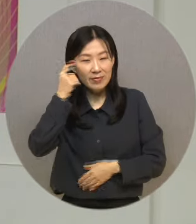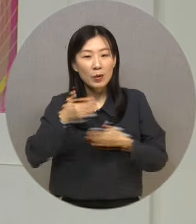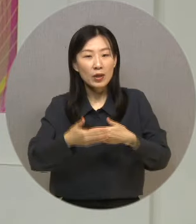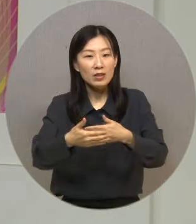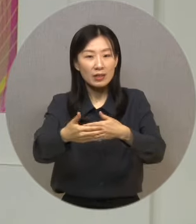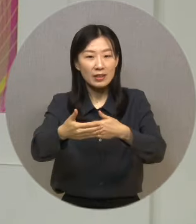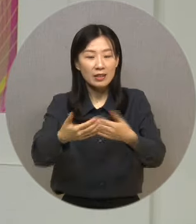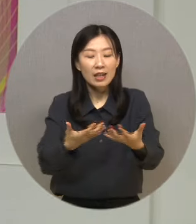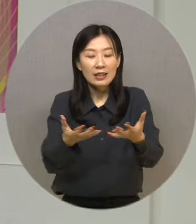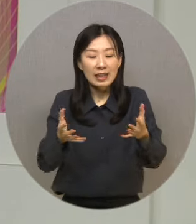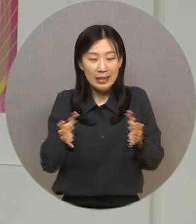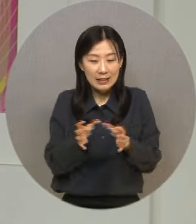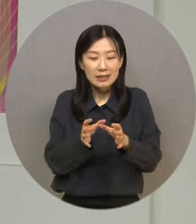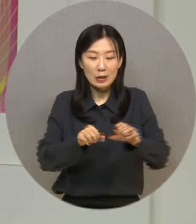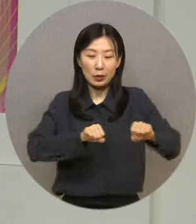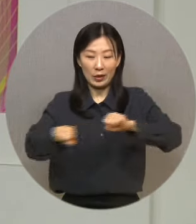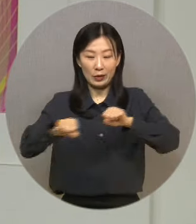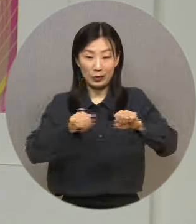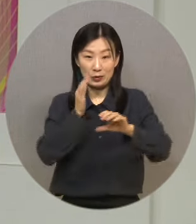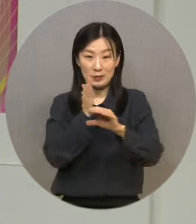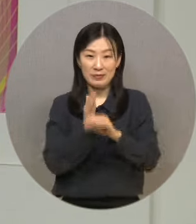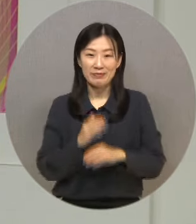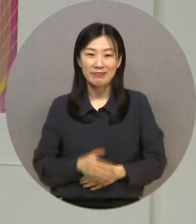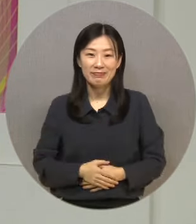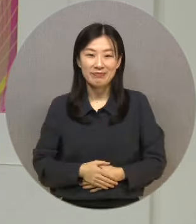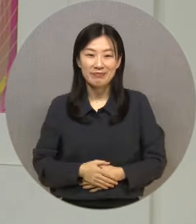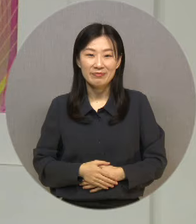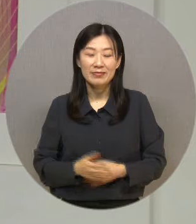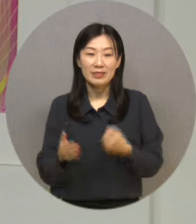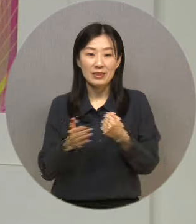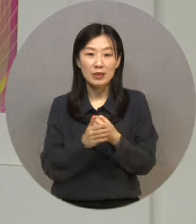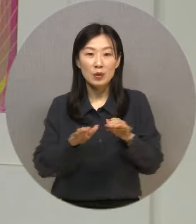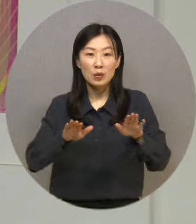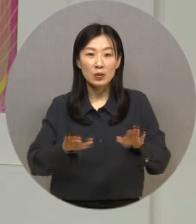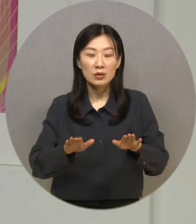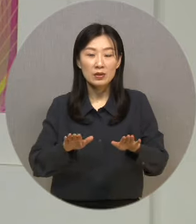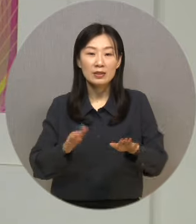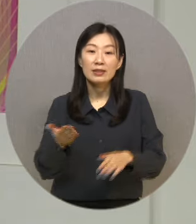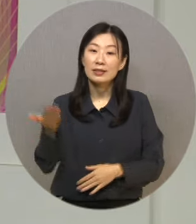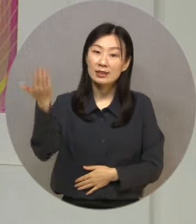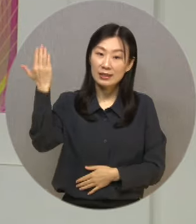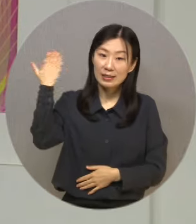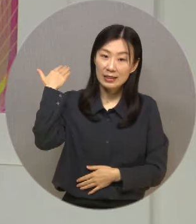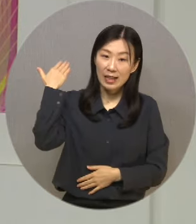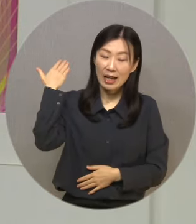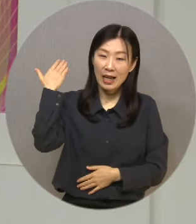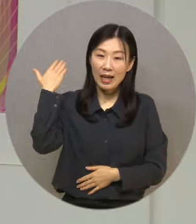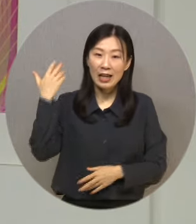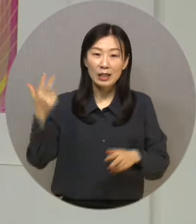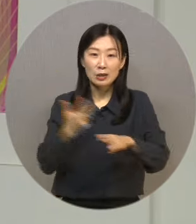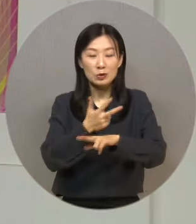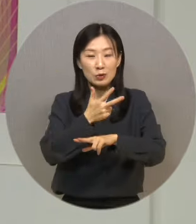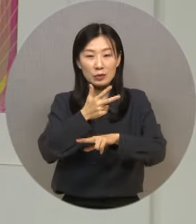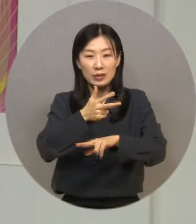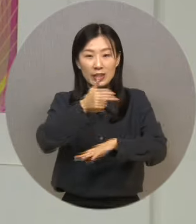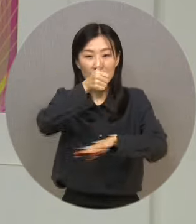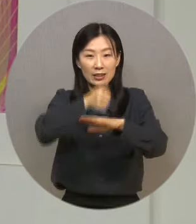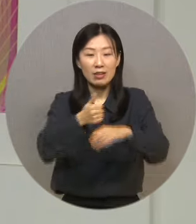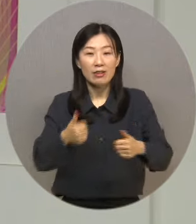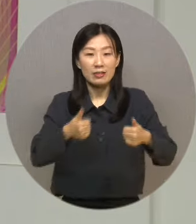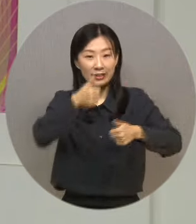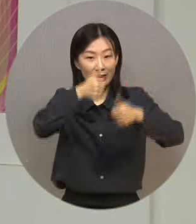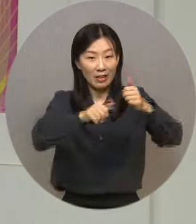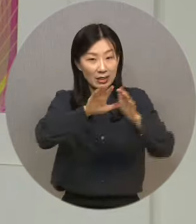아, 그러세요. 아, 예, 예. 그래서 오늘 지난 그 주간 그 결선 때 말씀하시기를